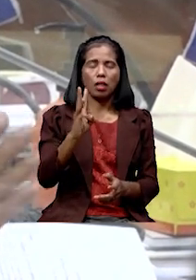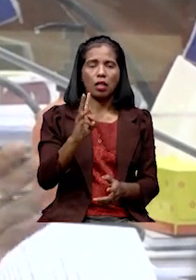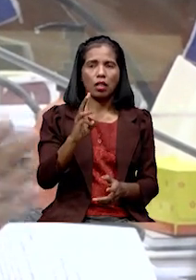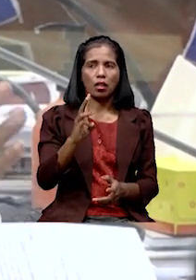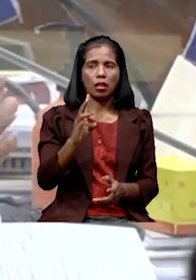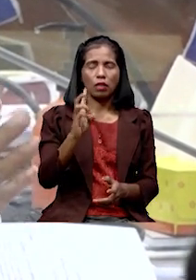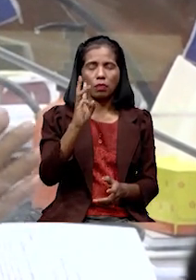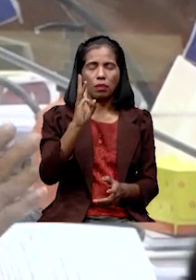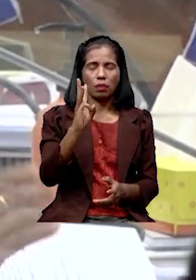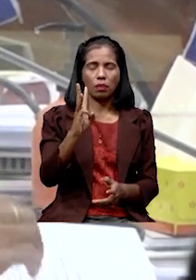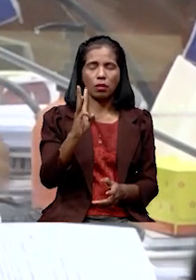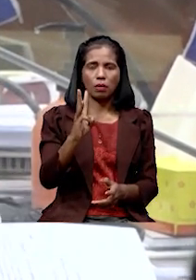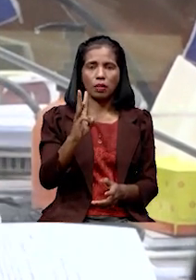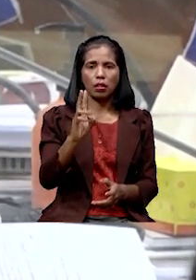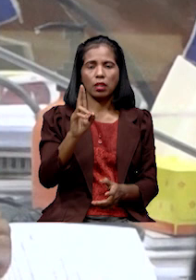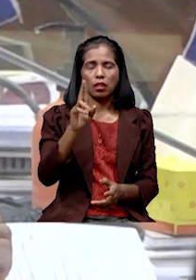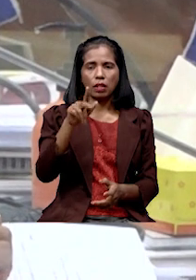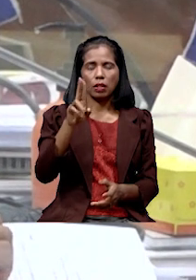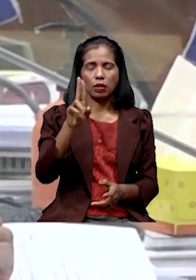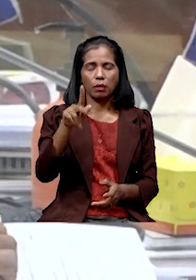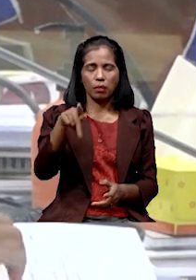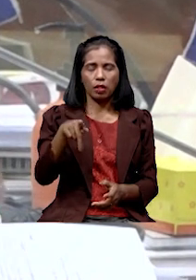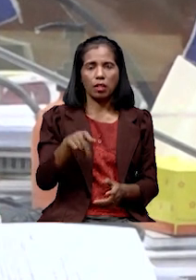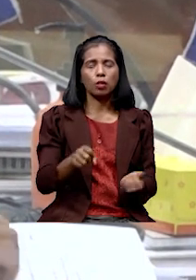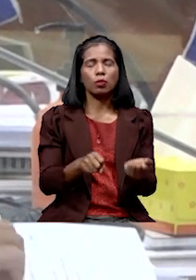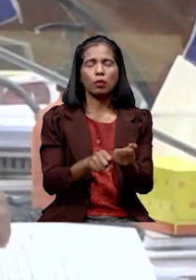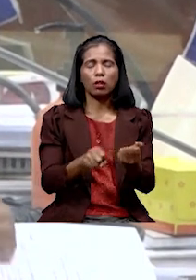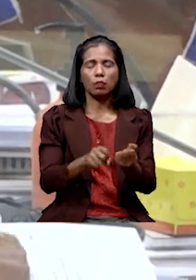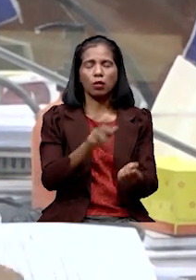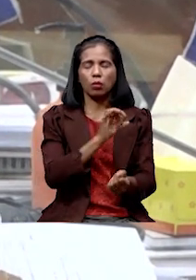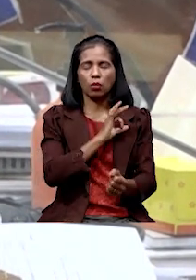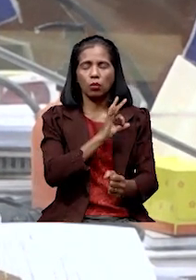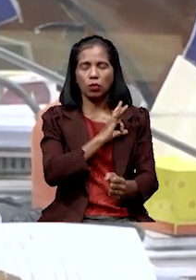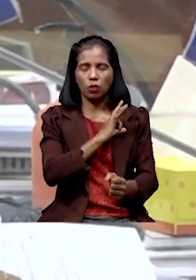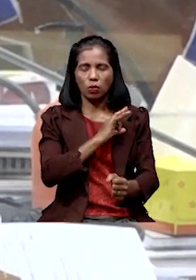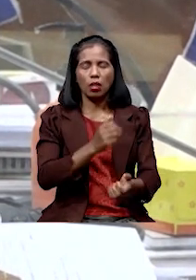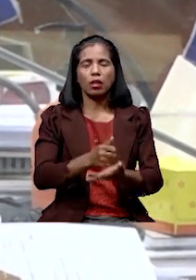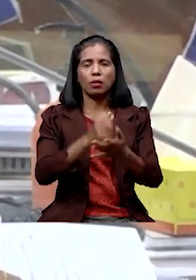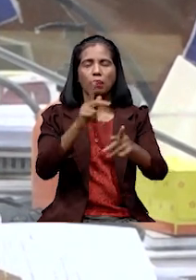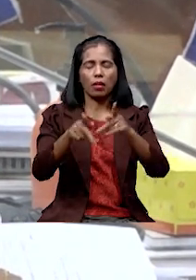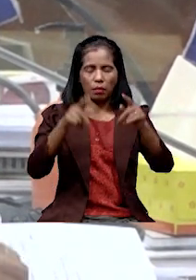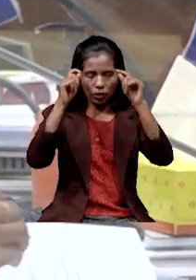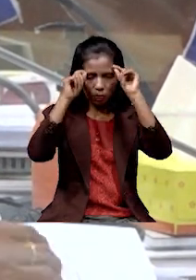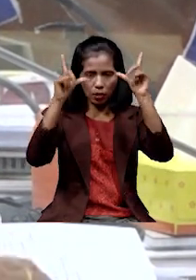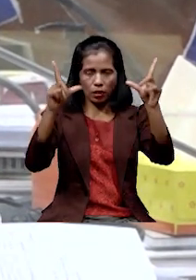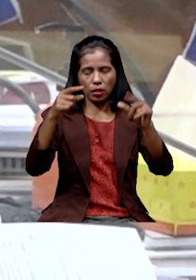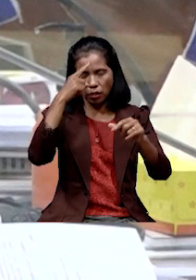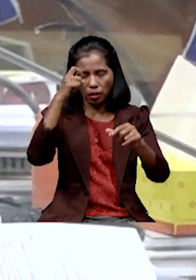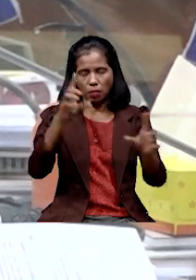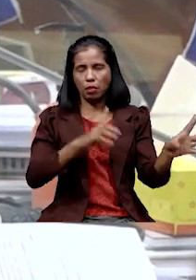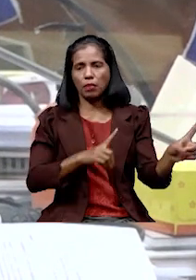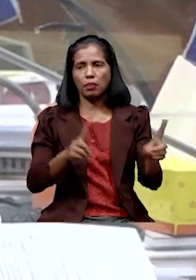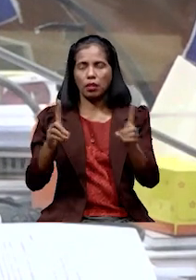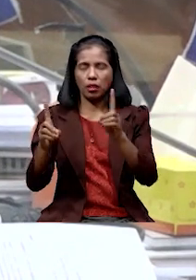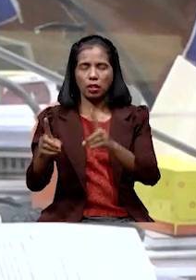WAP ini, ni program ini apoyo ba kunto ka, apoyo ba populasaun Timor Leste. Tamba implementasaun